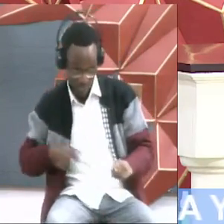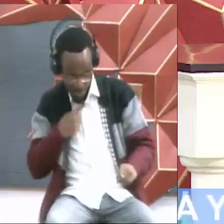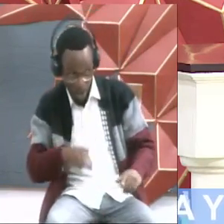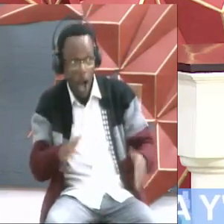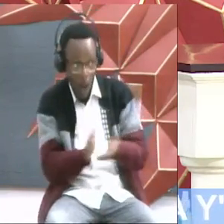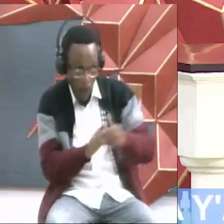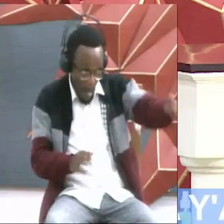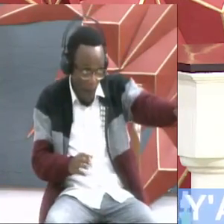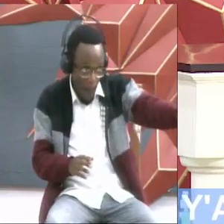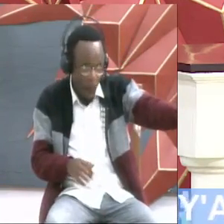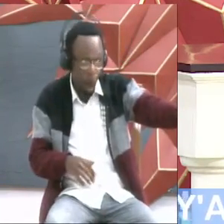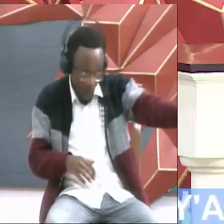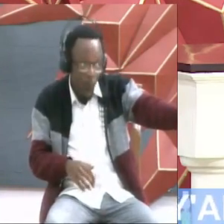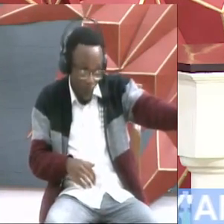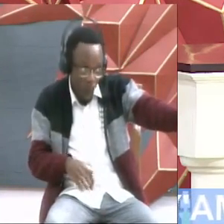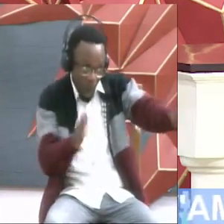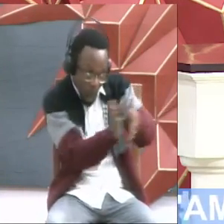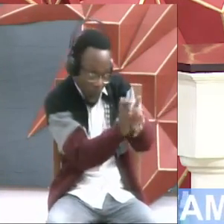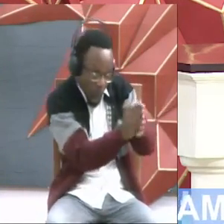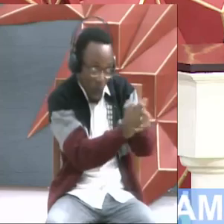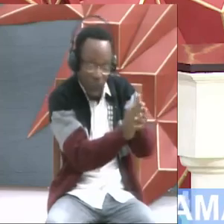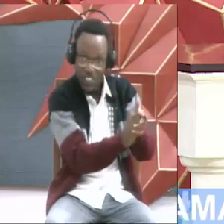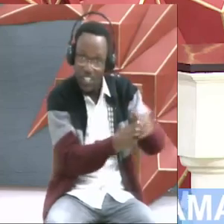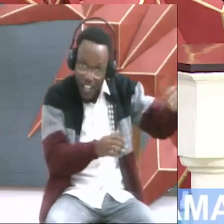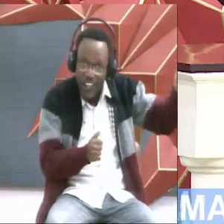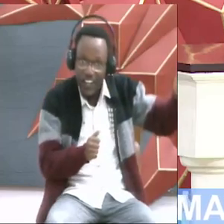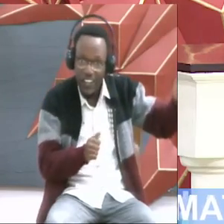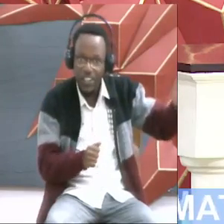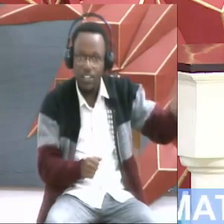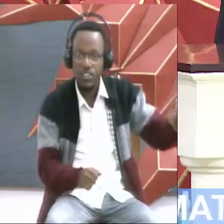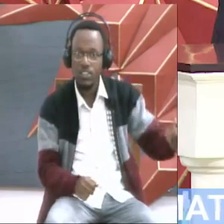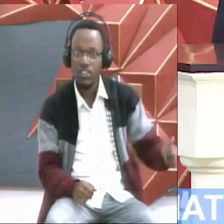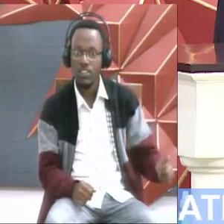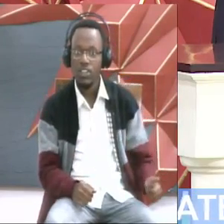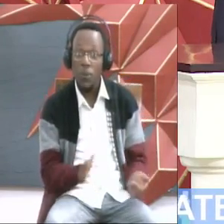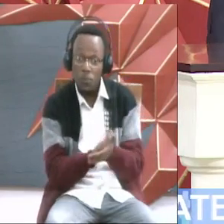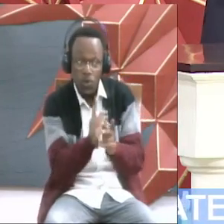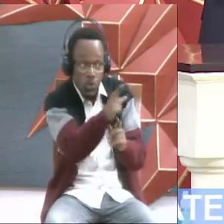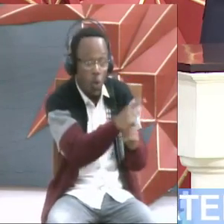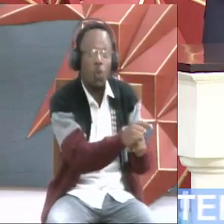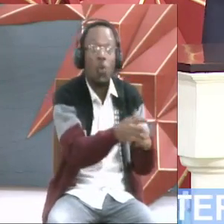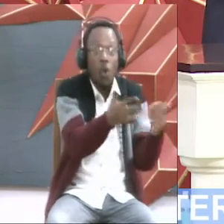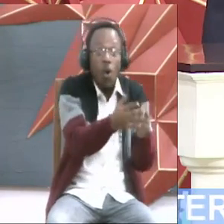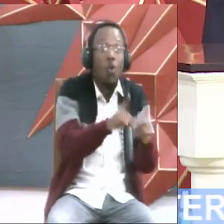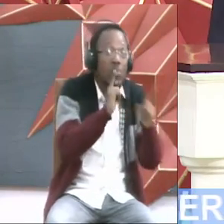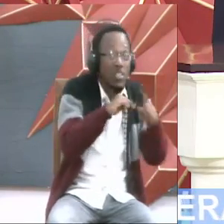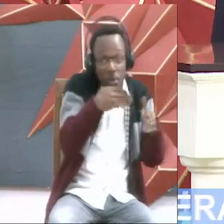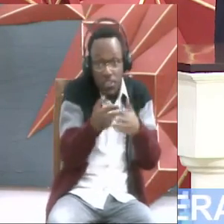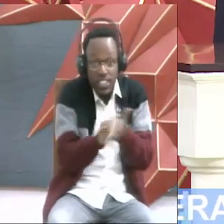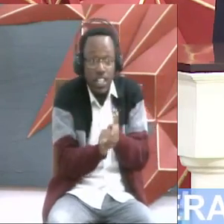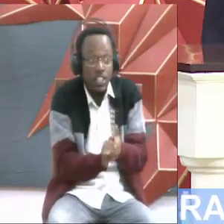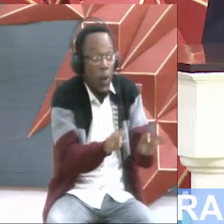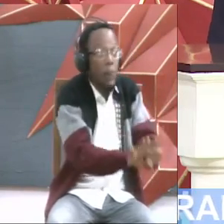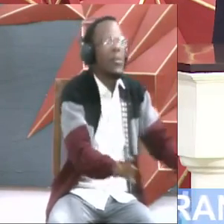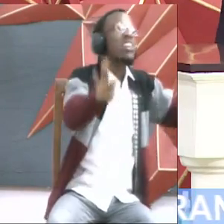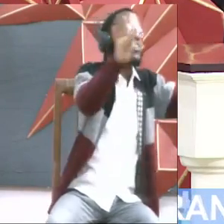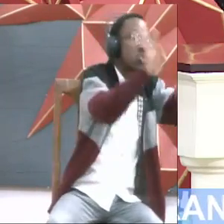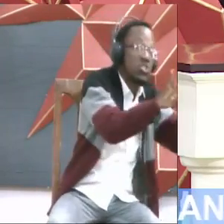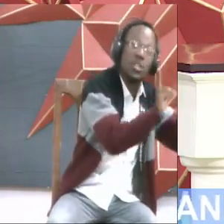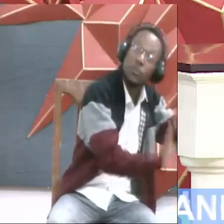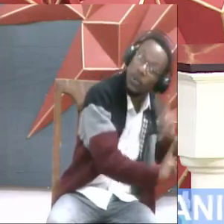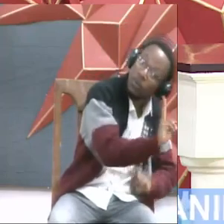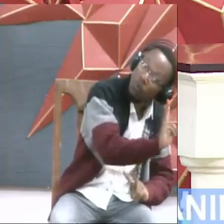ngo nibakomeze ngo ese bo bivuga ikuzimu baba ariko barishima ko muri ko murabavuga murabavugira ibyo bakoresheje